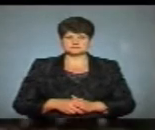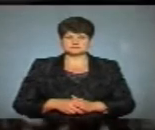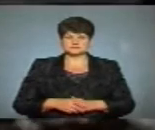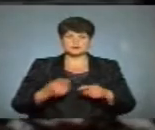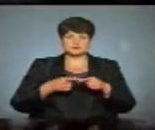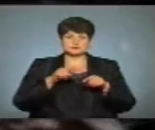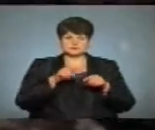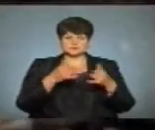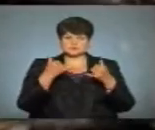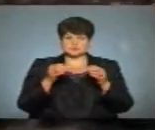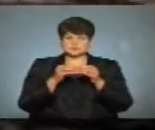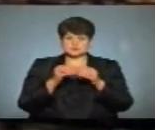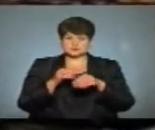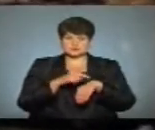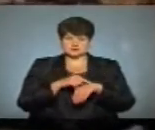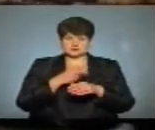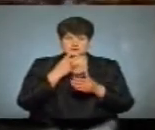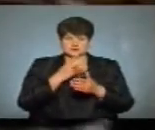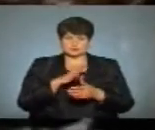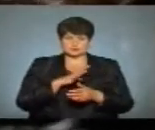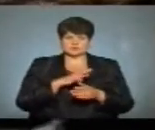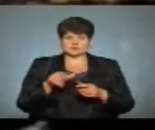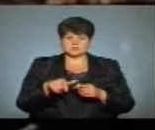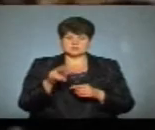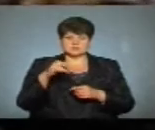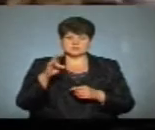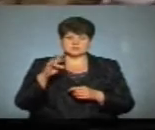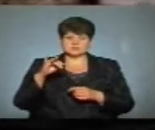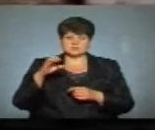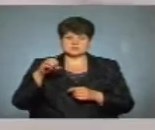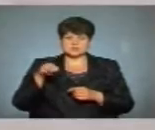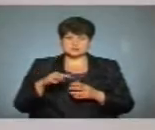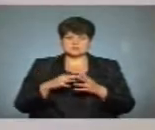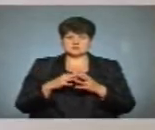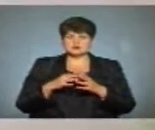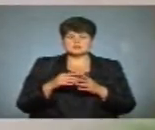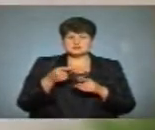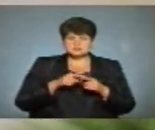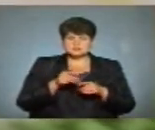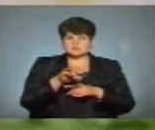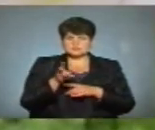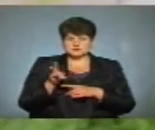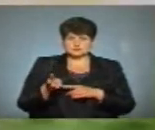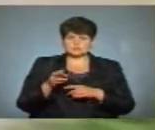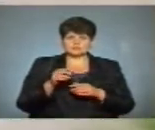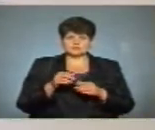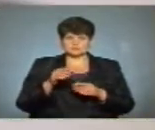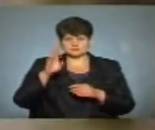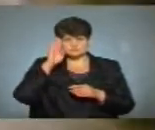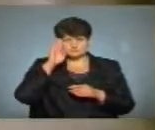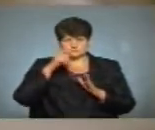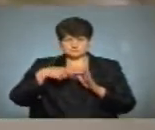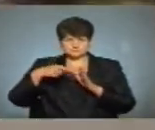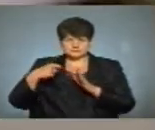Ось так сьогодні о 10-й годині виглядала річка Дністер в селі Вістря Монастириського району. Це відео відзняв Михайло Дячик. За його